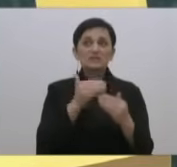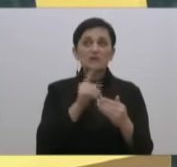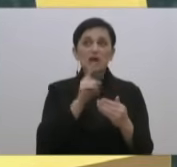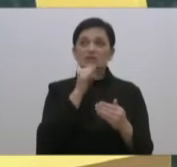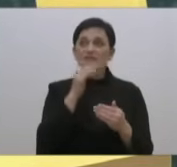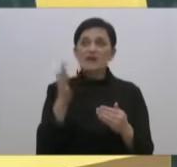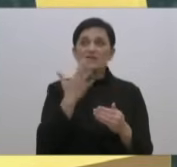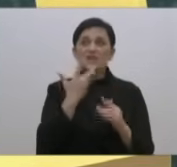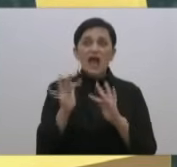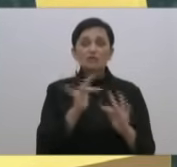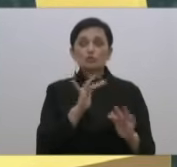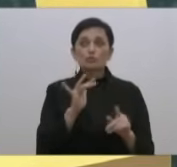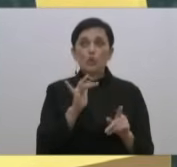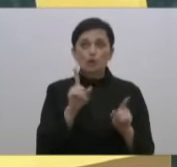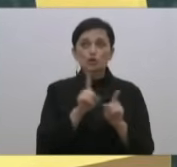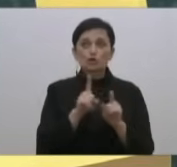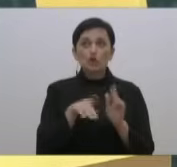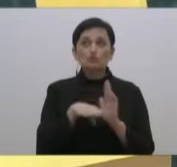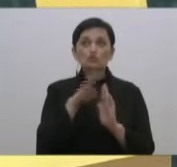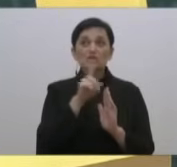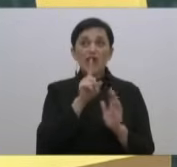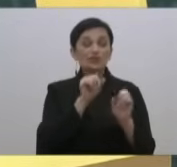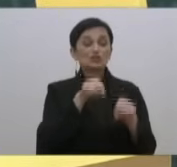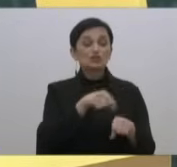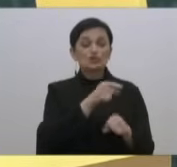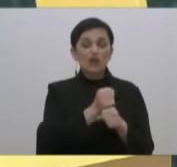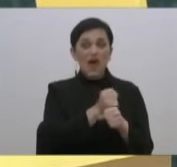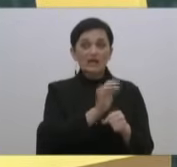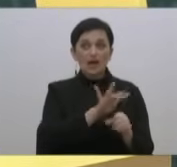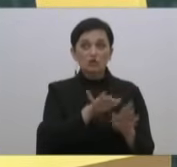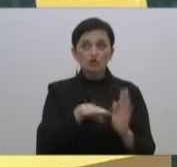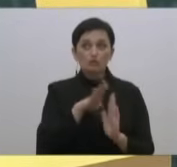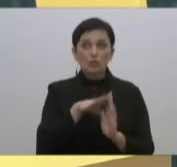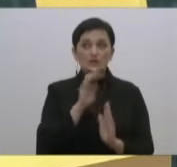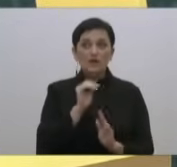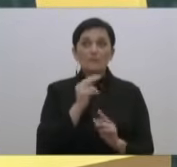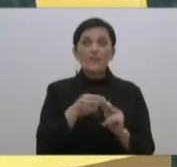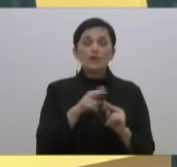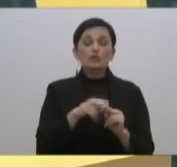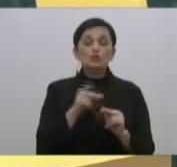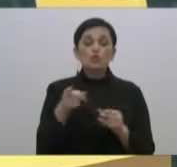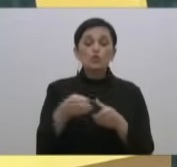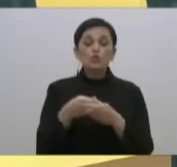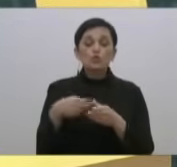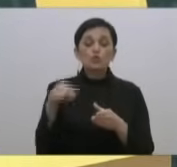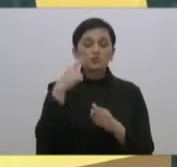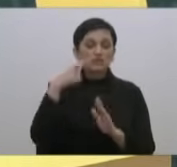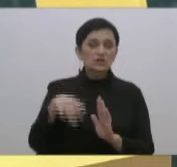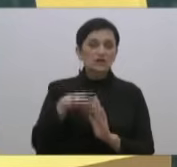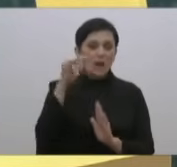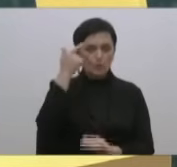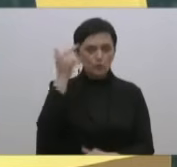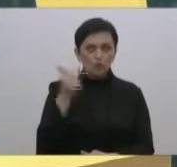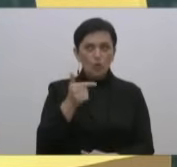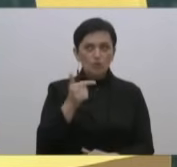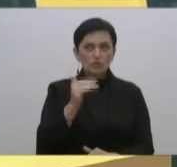Რაც ვერ შეძლო ნაციონალურ მოძრაობამ. ისე ჯობდა რომ ისაც შეძლო, ისიც არ გაეკეთებინა. Ეს იმიტომ რომ ეს გუნდი გამოირჩევა